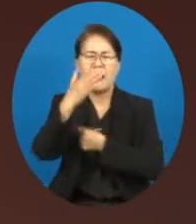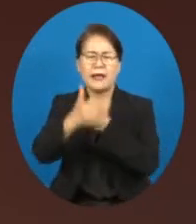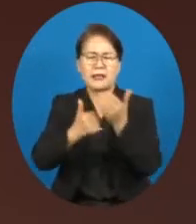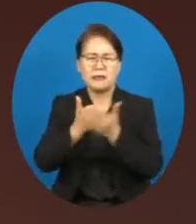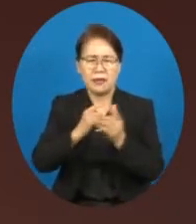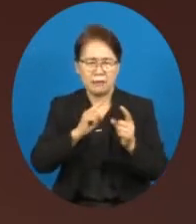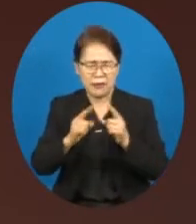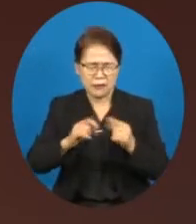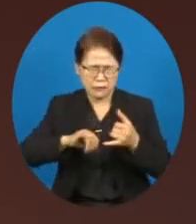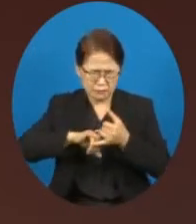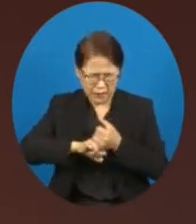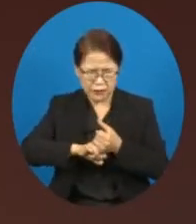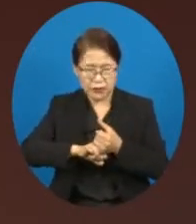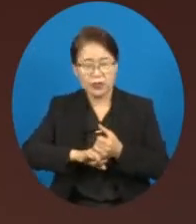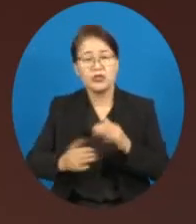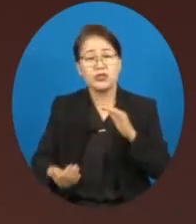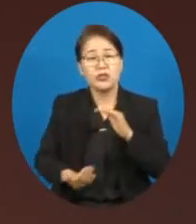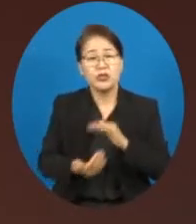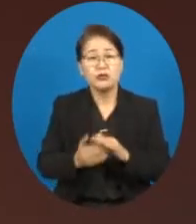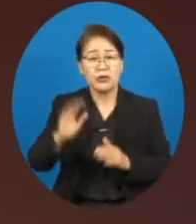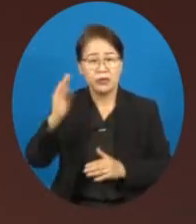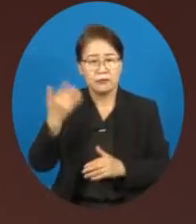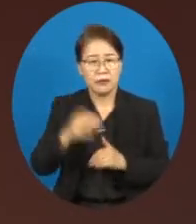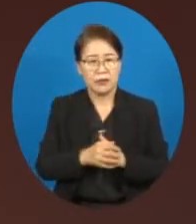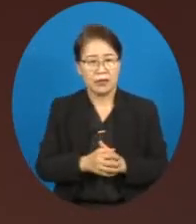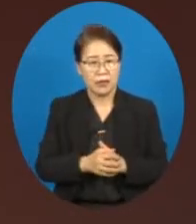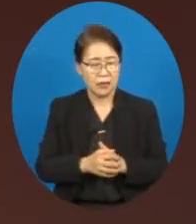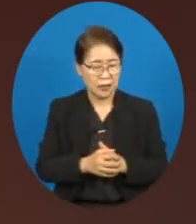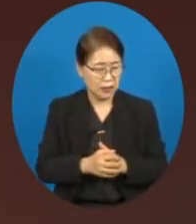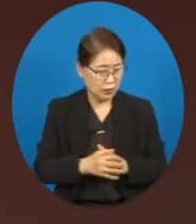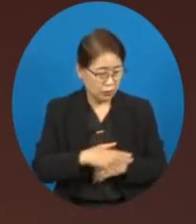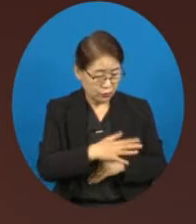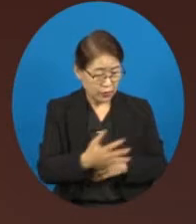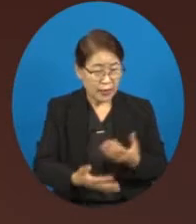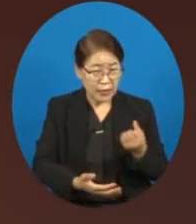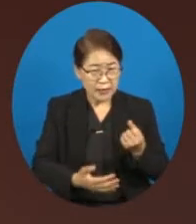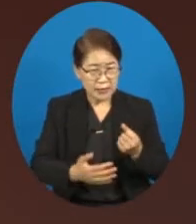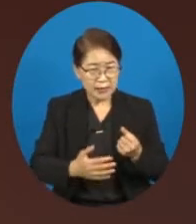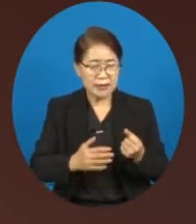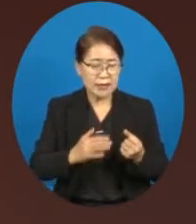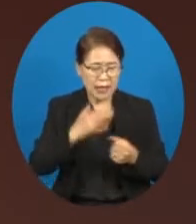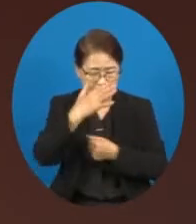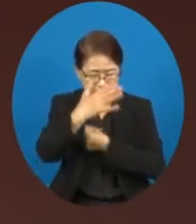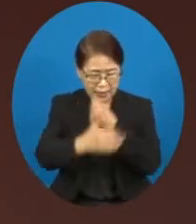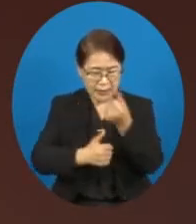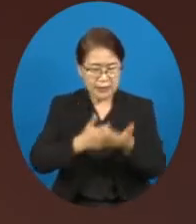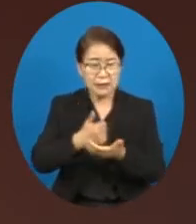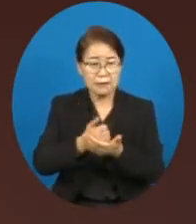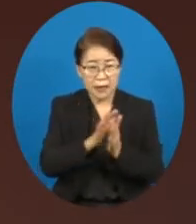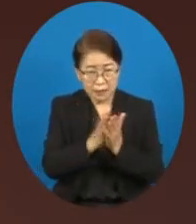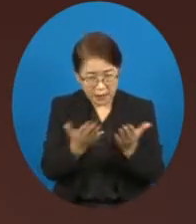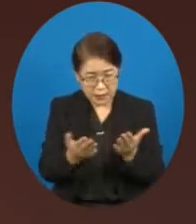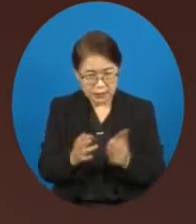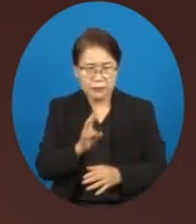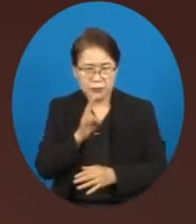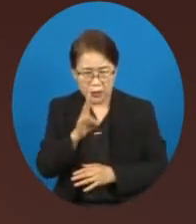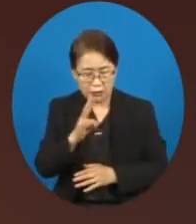이루어집니다. 여러분, 우리가 가지고 있는 이 성경은요, 예언과 성취의 책이라고 볼 수